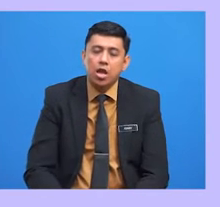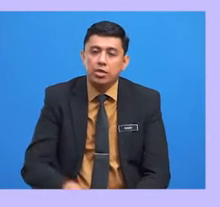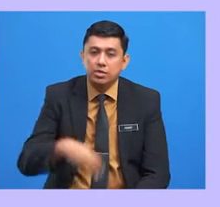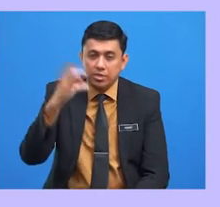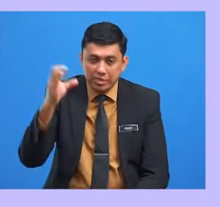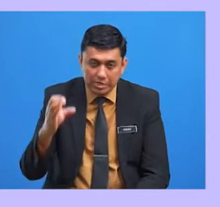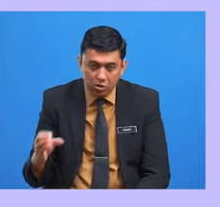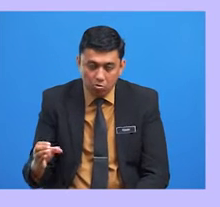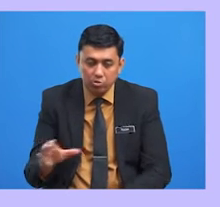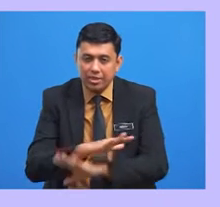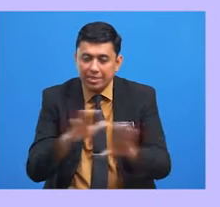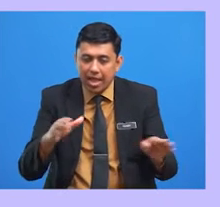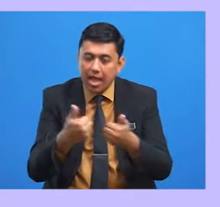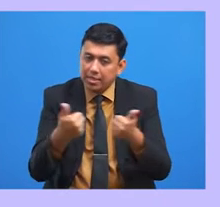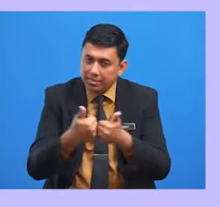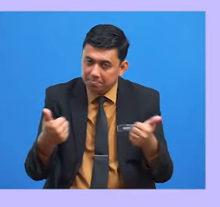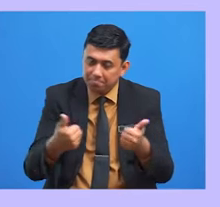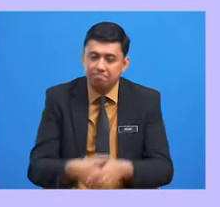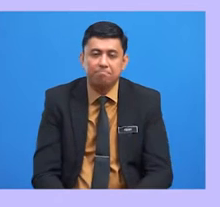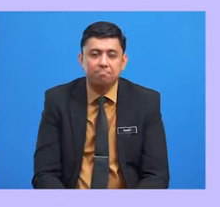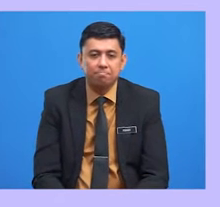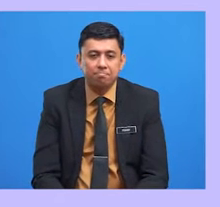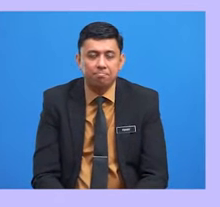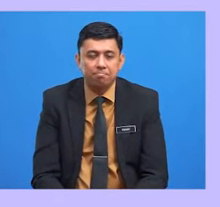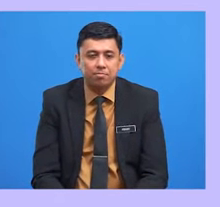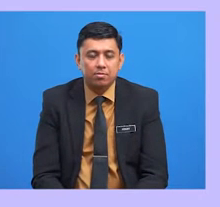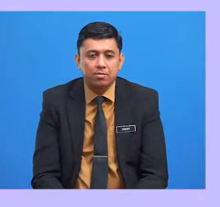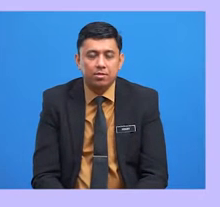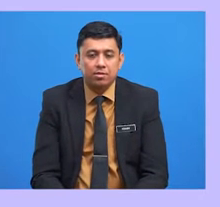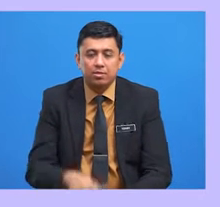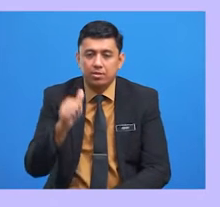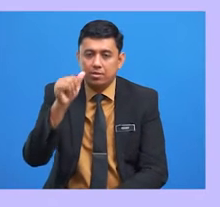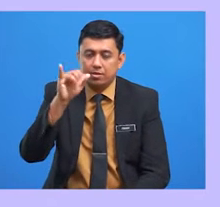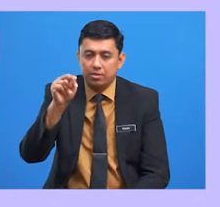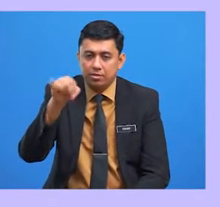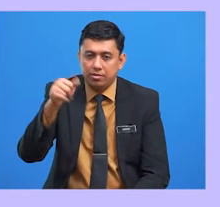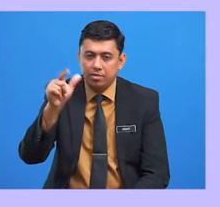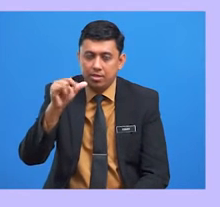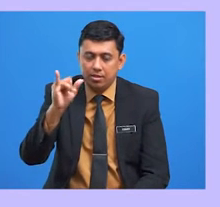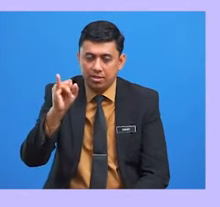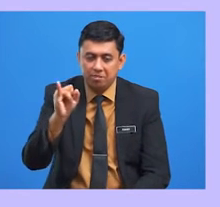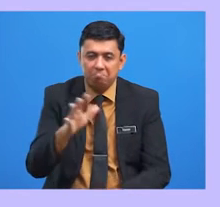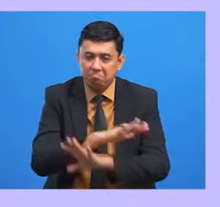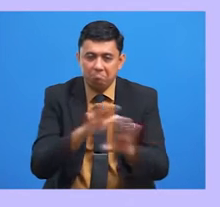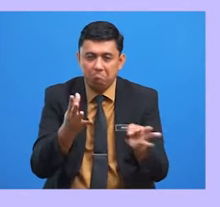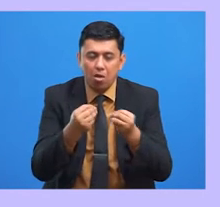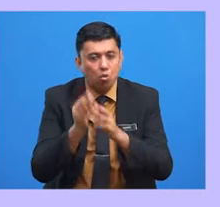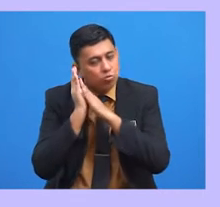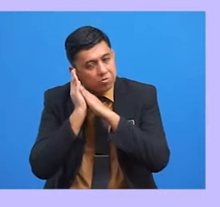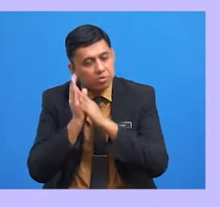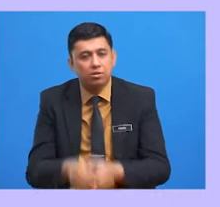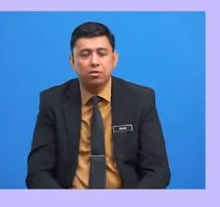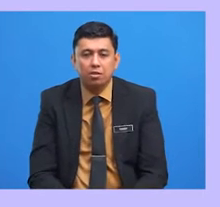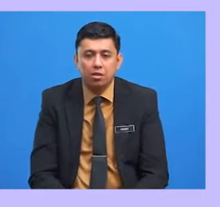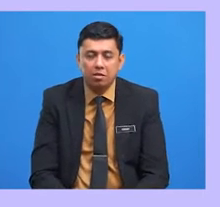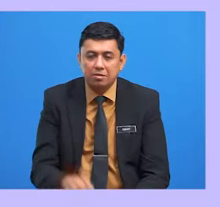awal pembelajaran tadi, saya telah menekankan tip keluk tak anjal iaitu anjali tak nak tidur. Maka, murid perlu melukis